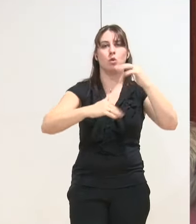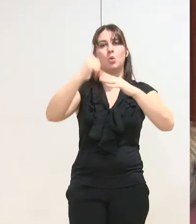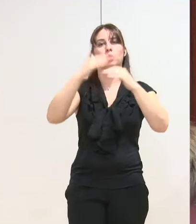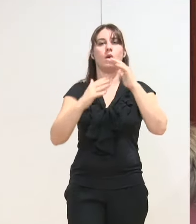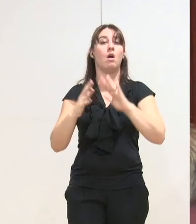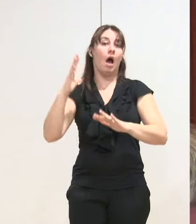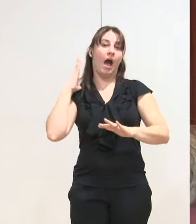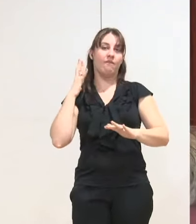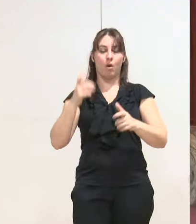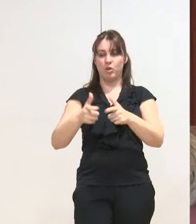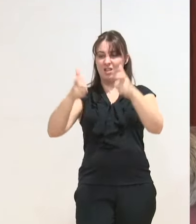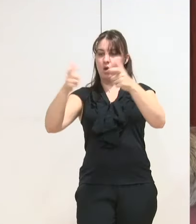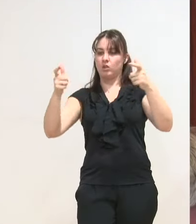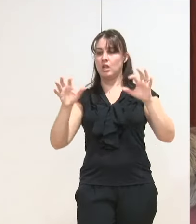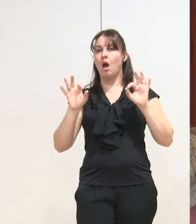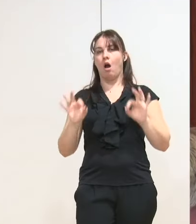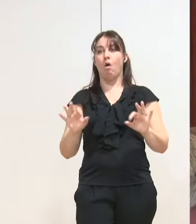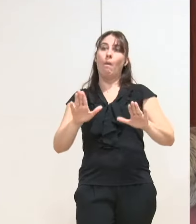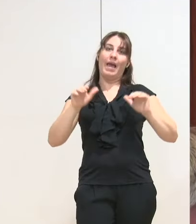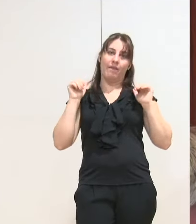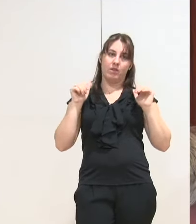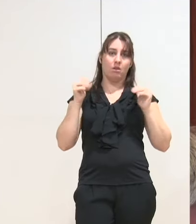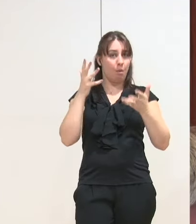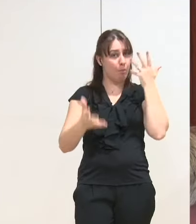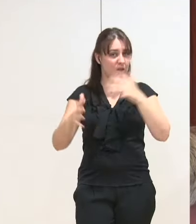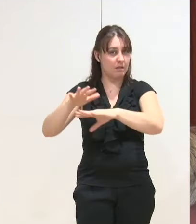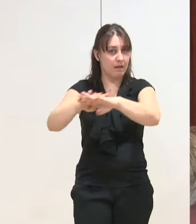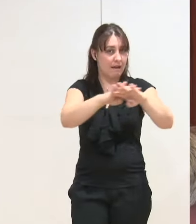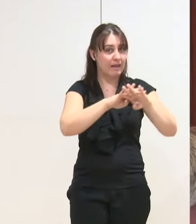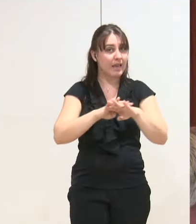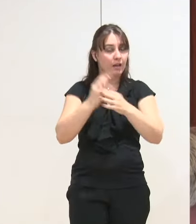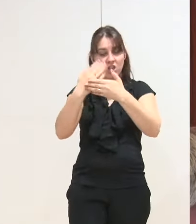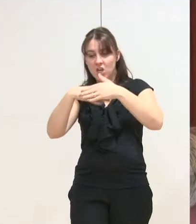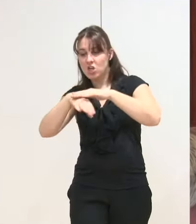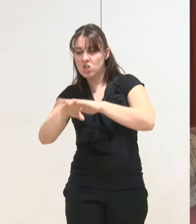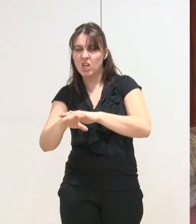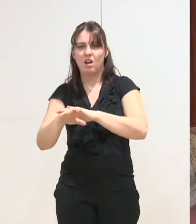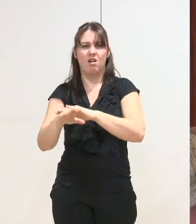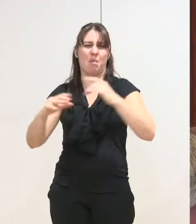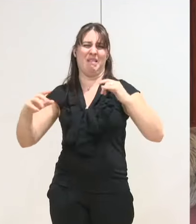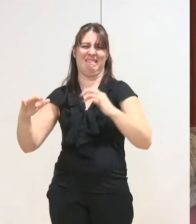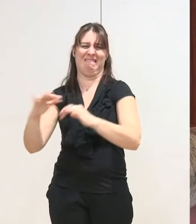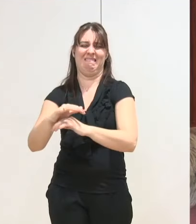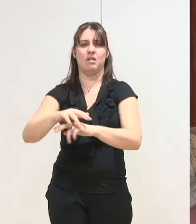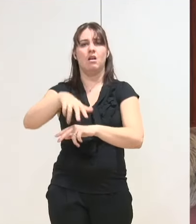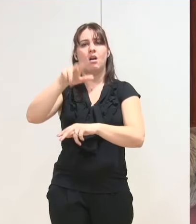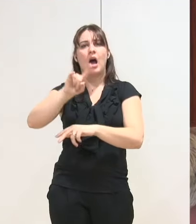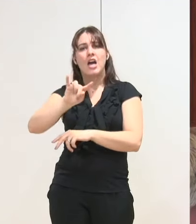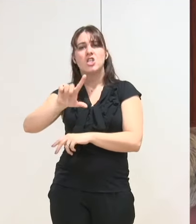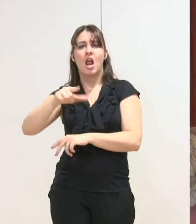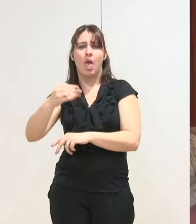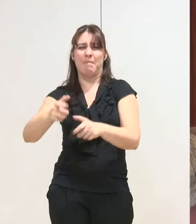peut-être d'éviter ce piège là sans doute même des quartiers au sein desquels la concentration de logements sociaux sera